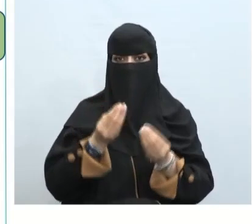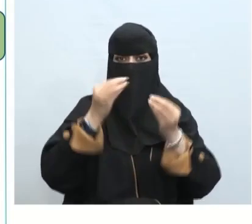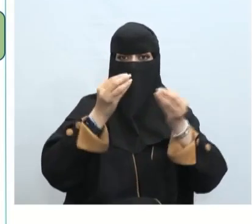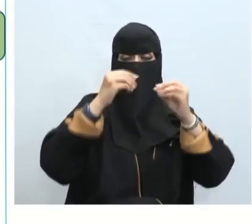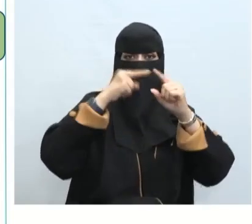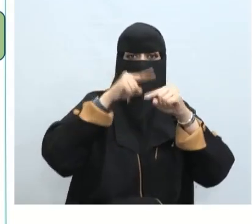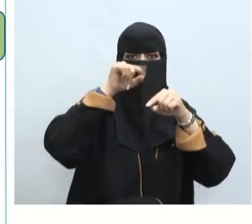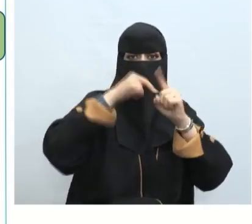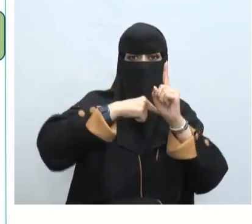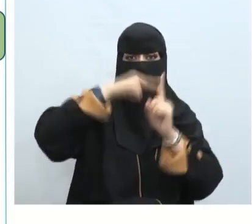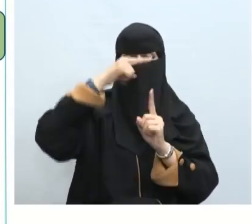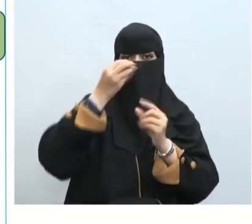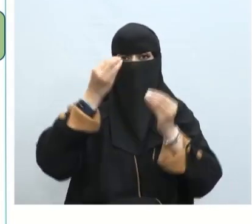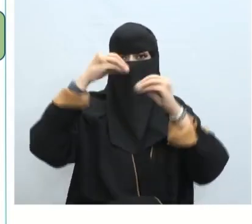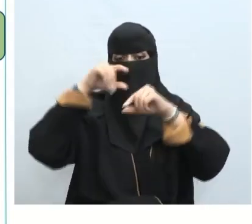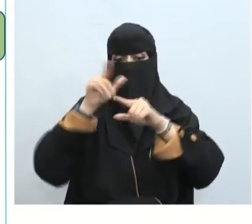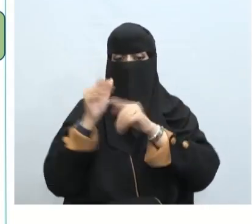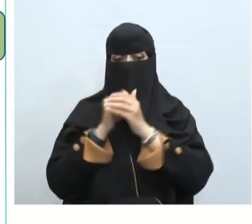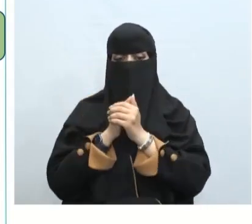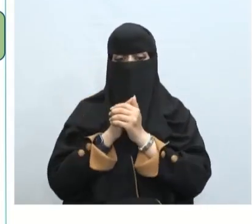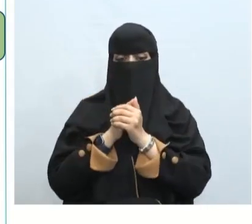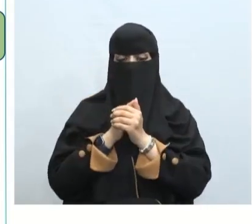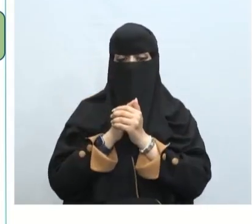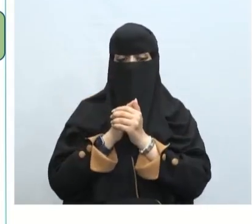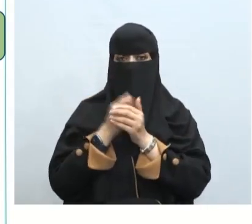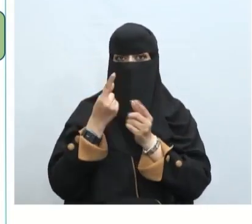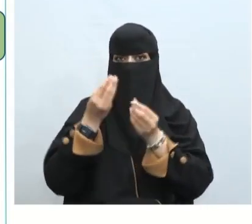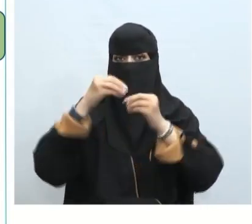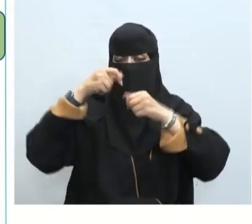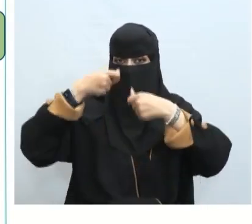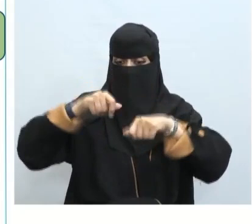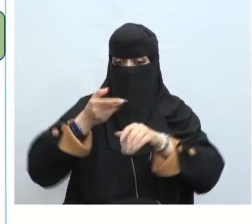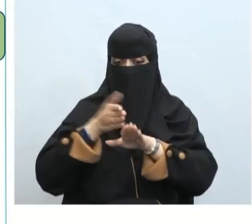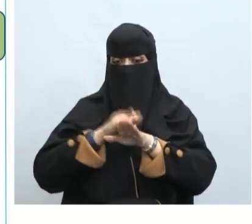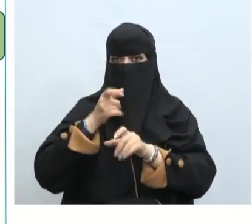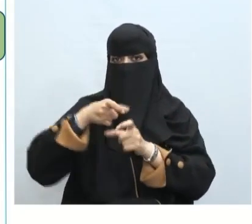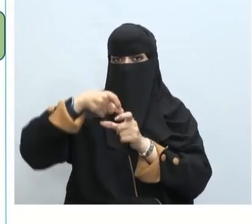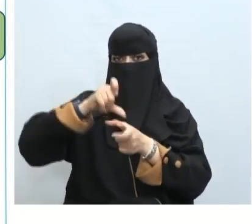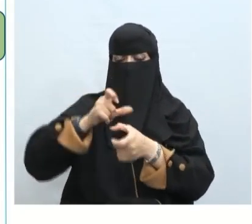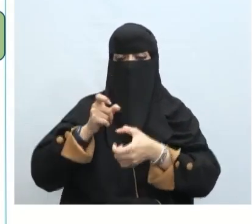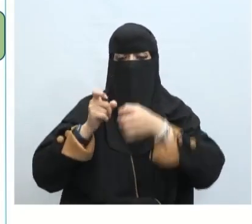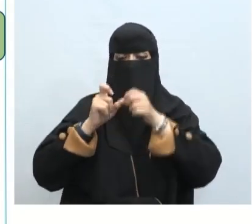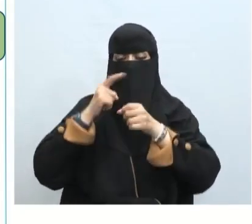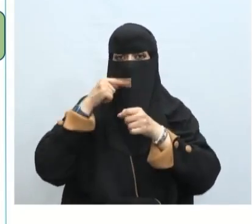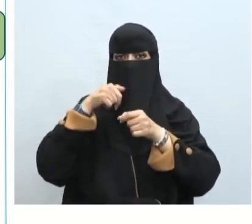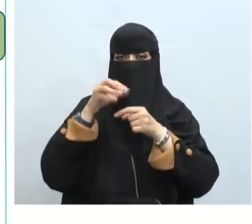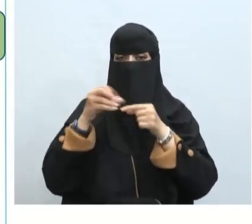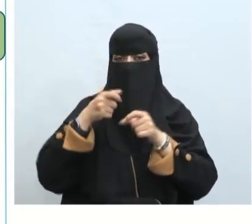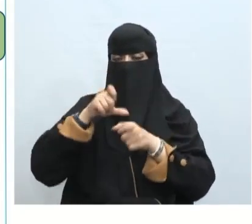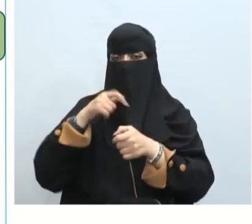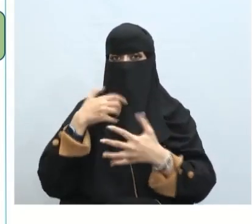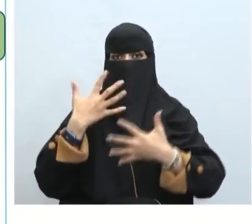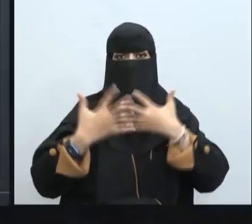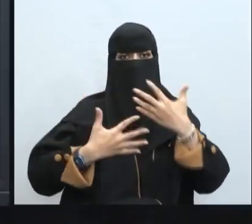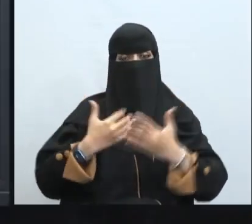الوقت نفسه يزيد من ايرادات الدوله ثم زياده الضرائب على المشروبات الغازيه ومشروبات